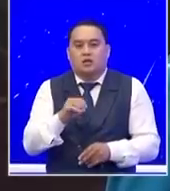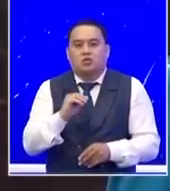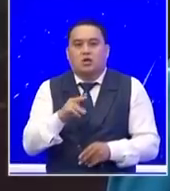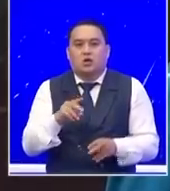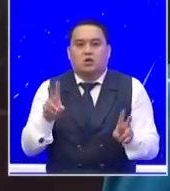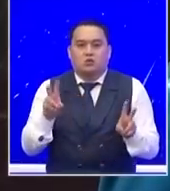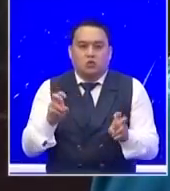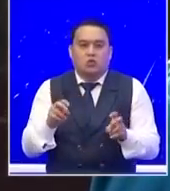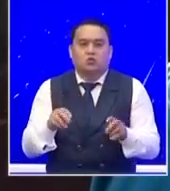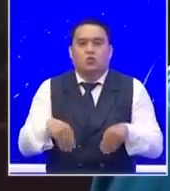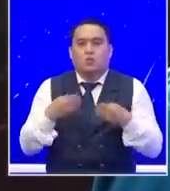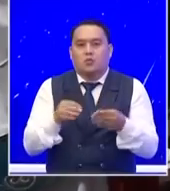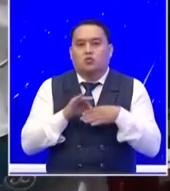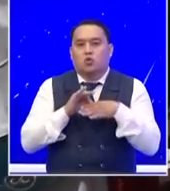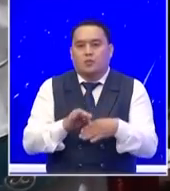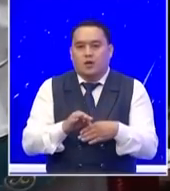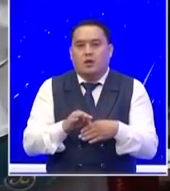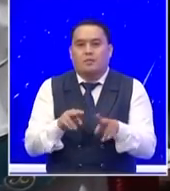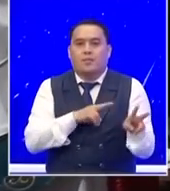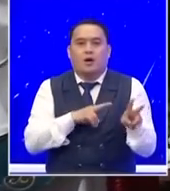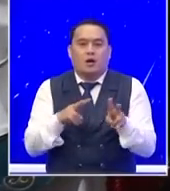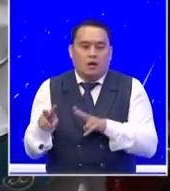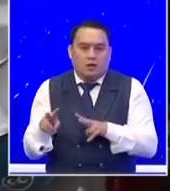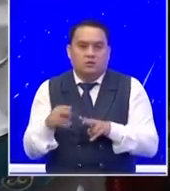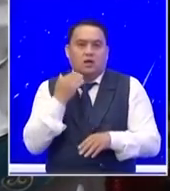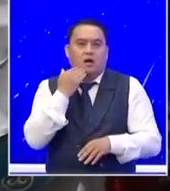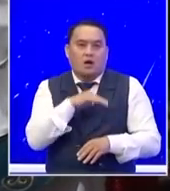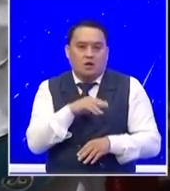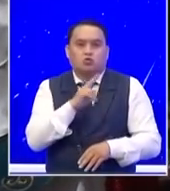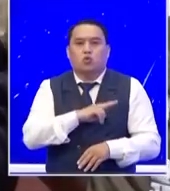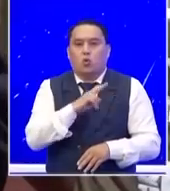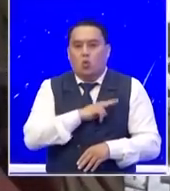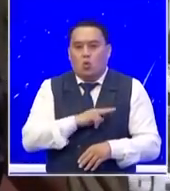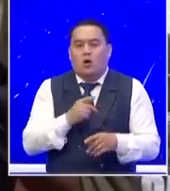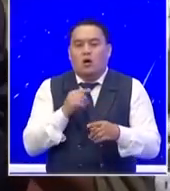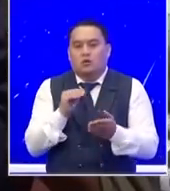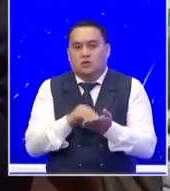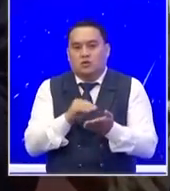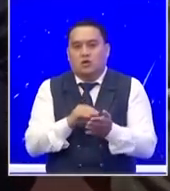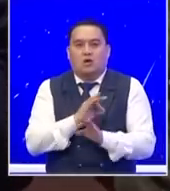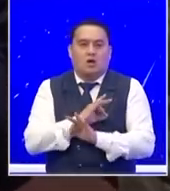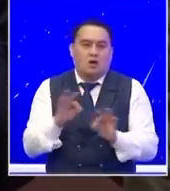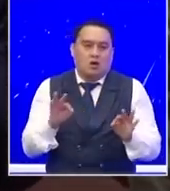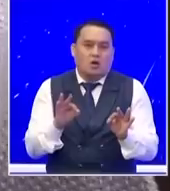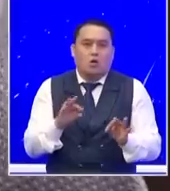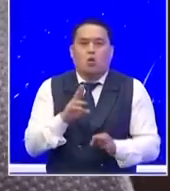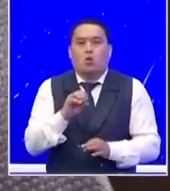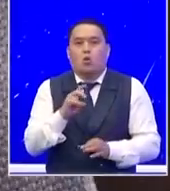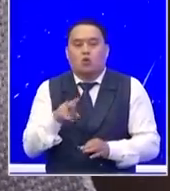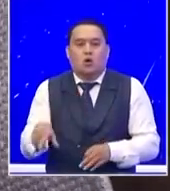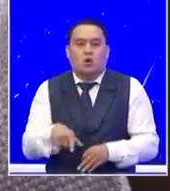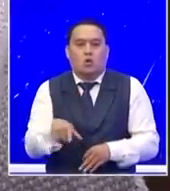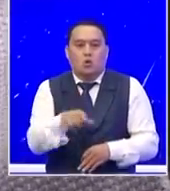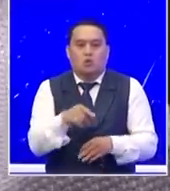жауапкершілігі шектеулі серіктестігі жүргізген. Бақылап келгендер сапаны жұмысқа оң бағасын берді. Жалпы Қора өзенінің